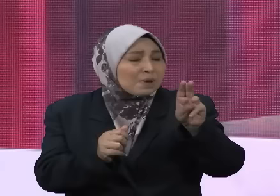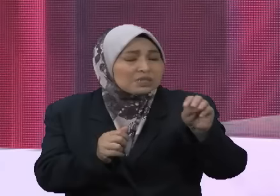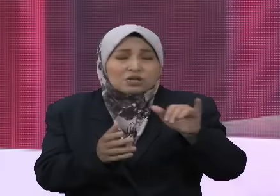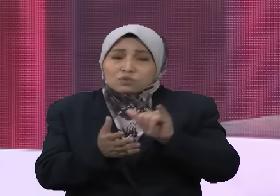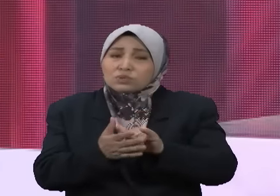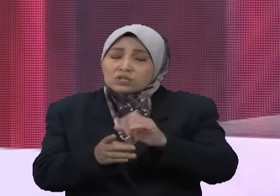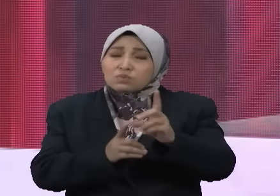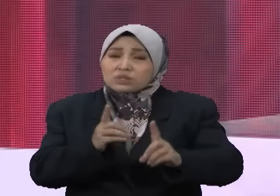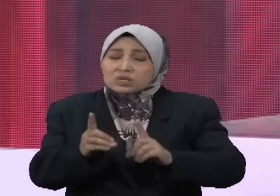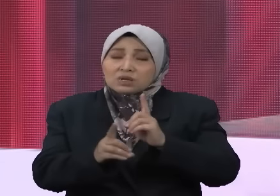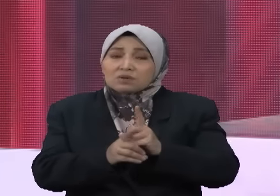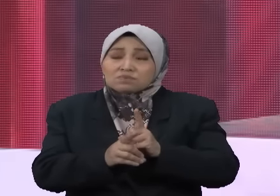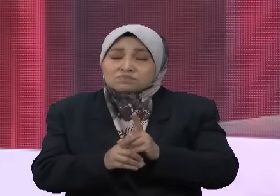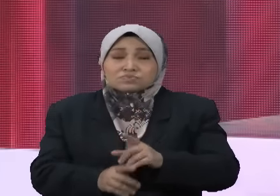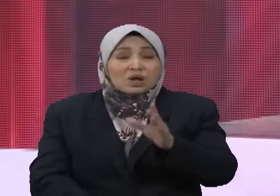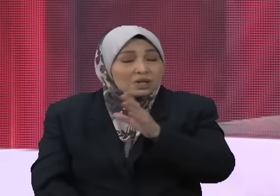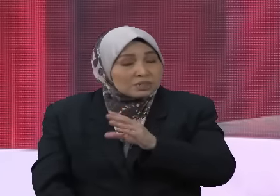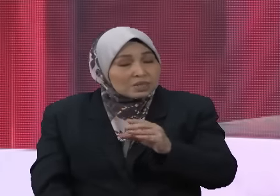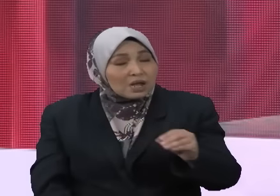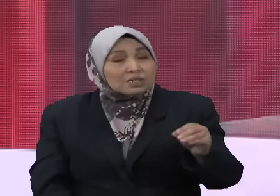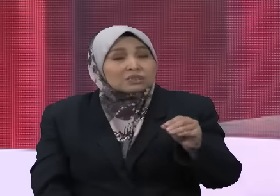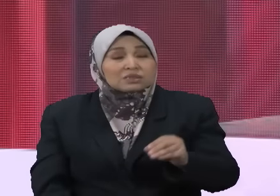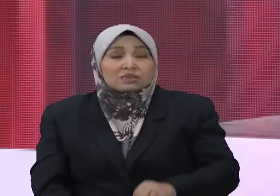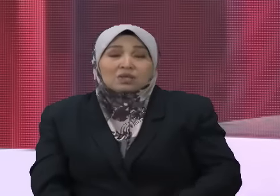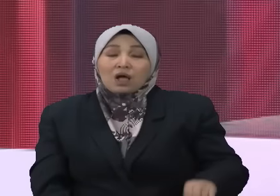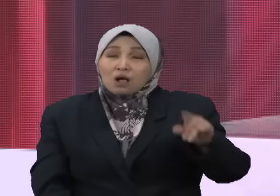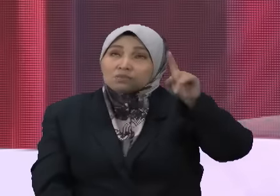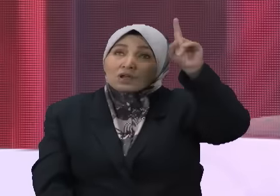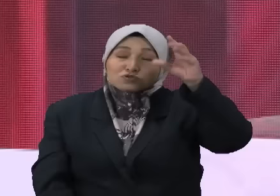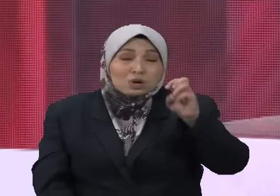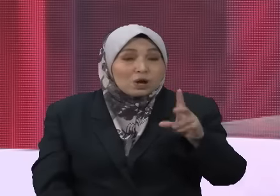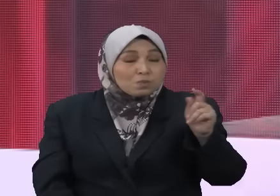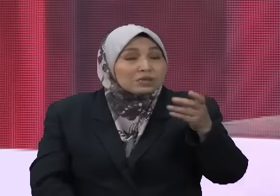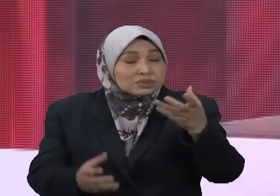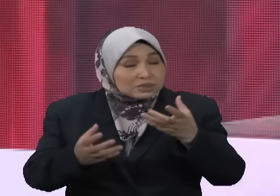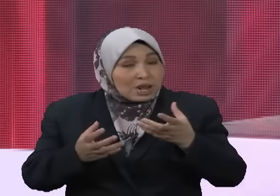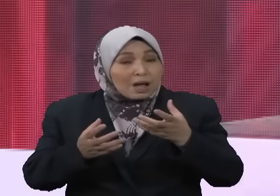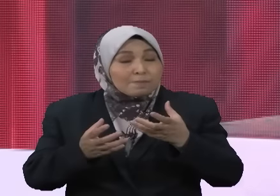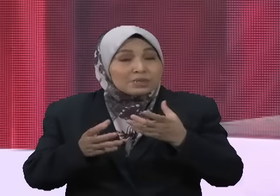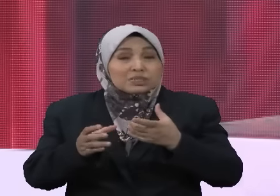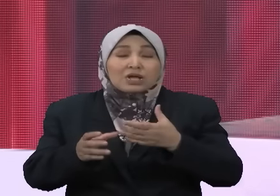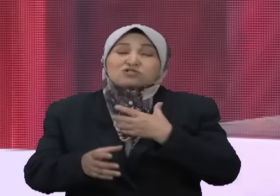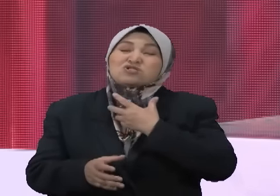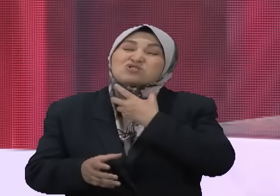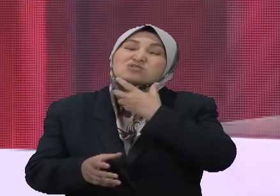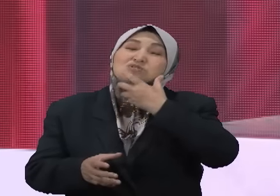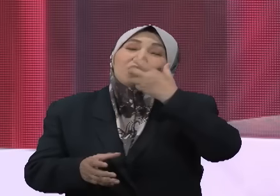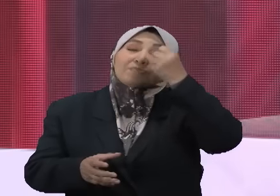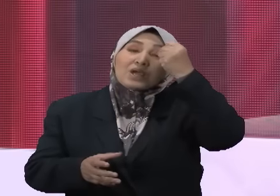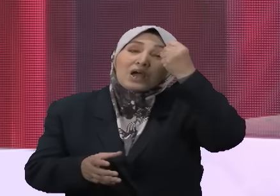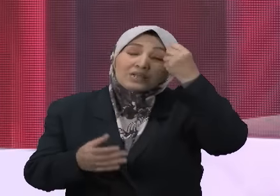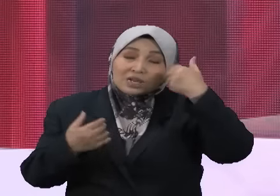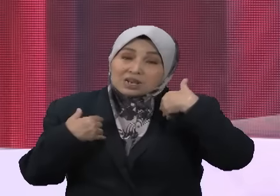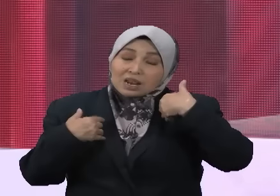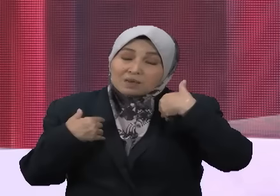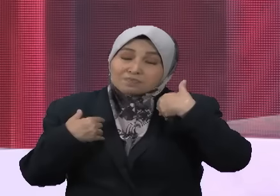atas duniaum Kafirun dan Allah Subhanahu waala nak menarik nyawa mereka sedangkan mereka berada